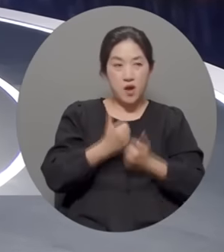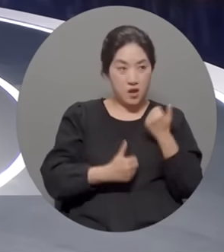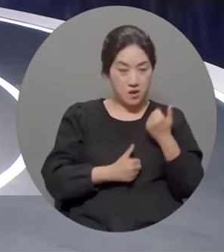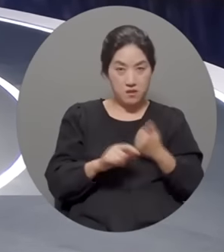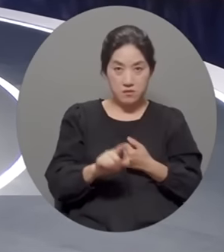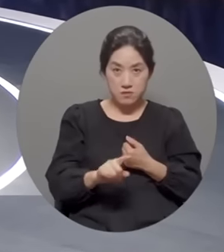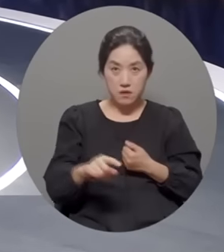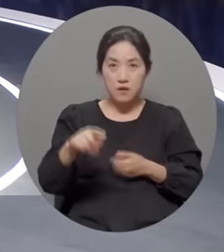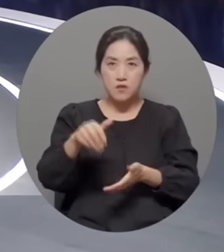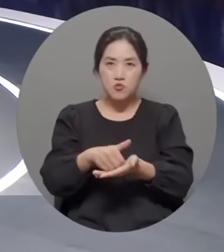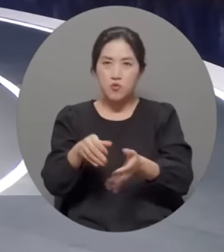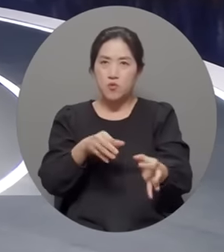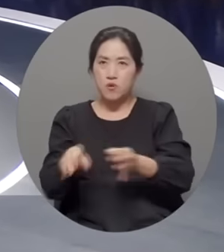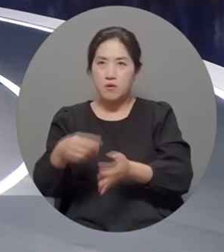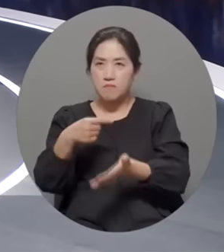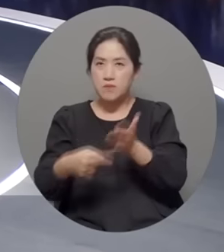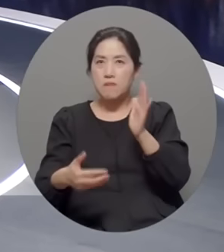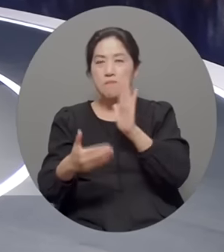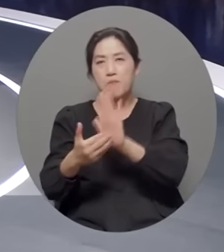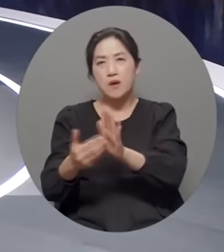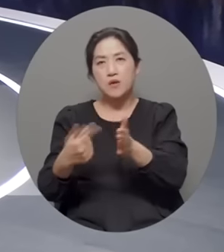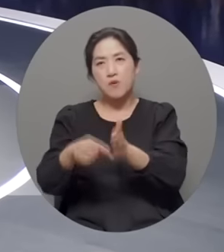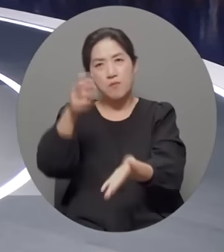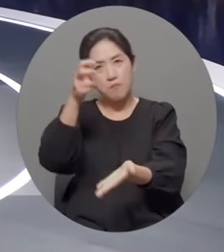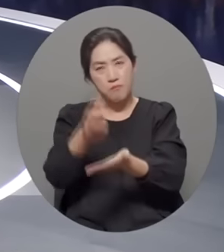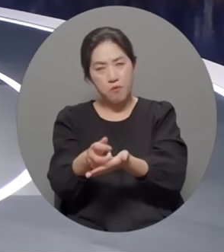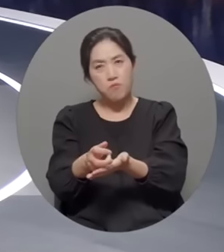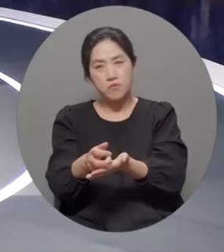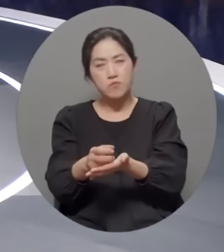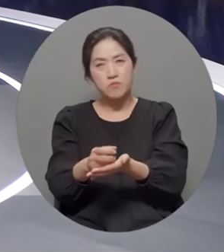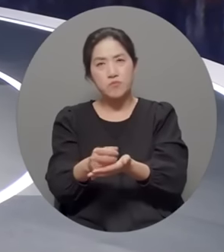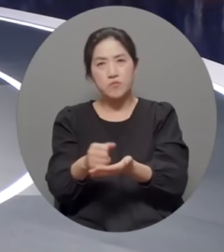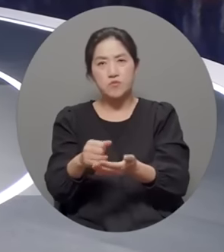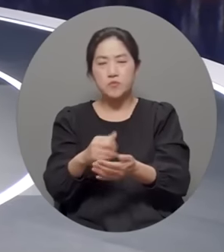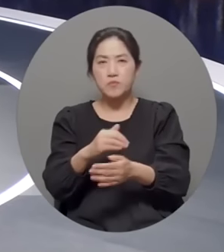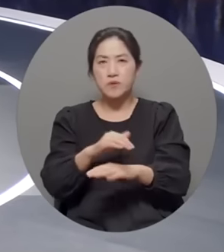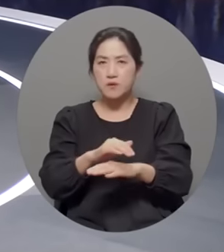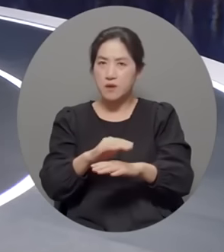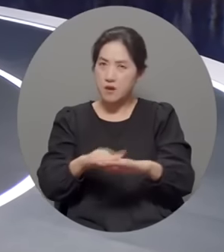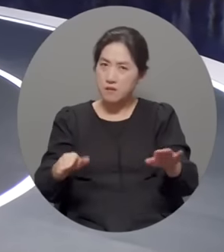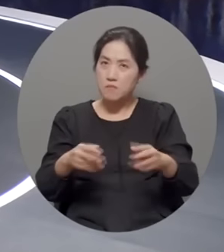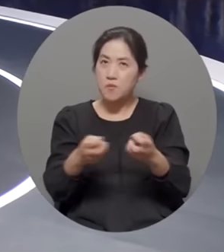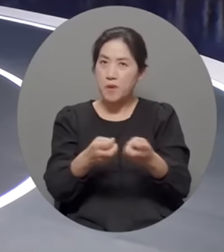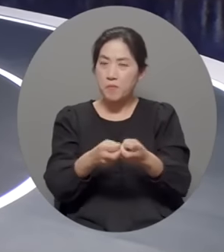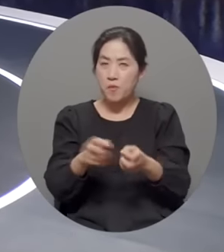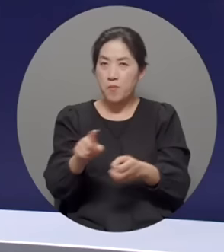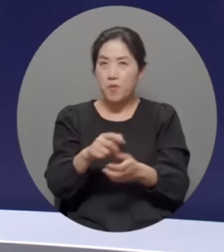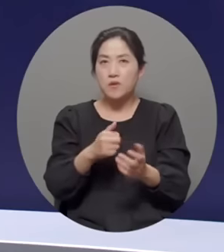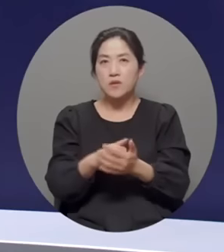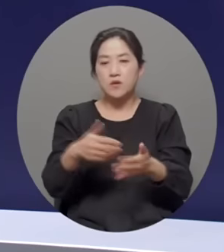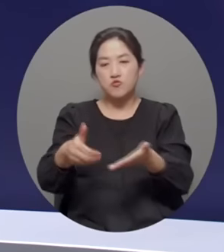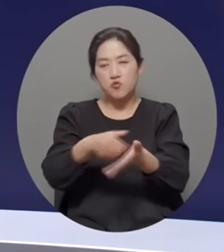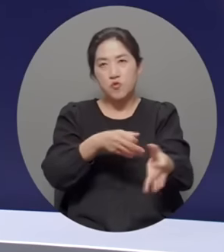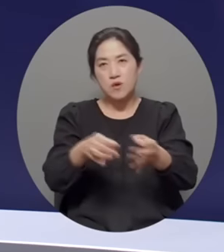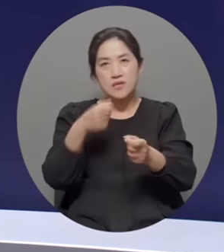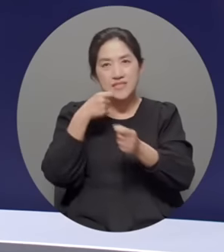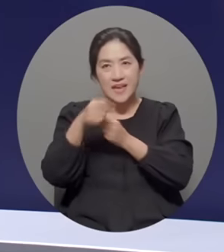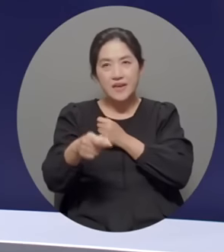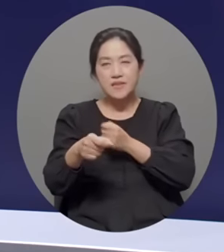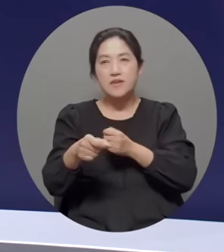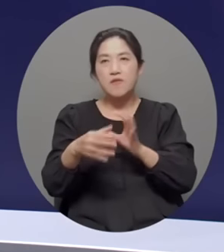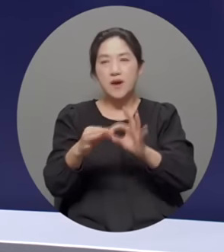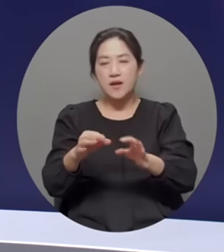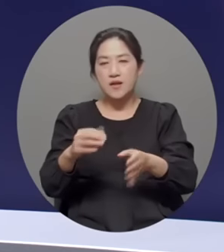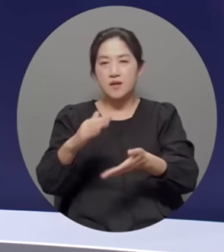같은데요. 중고거래 피해를 막기 위해서 제도적으로 손볼 부분은 없을까요? 중고거래 사기에 쓰인 계좌를